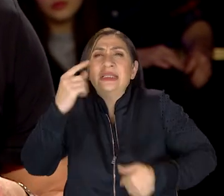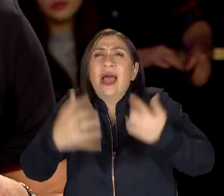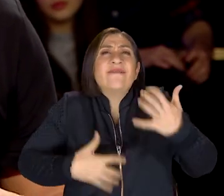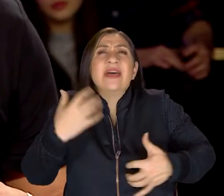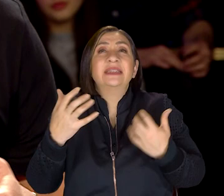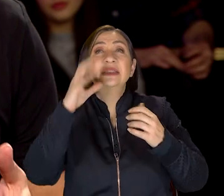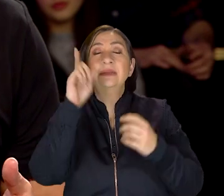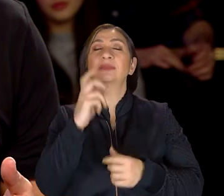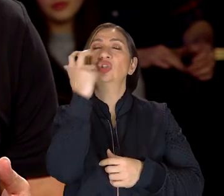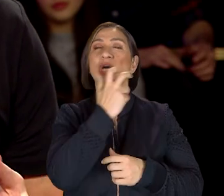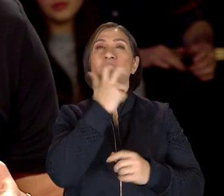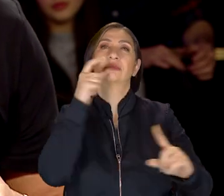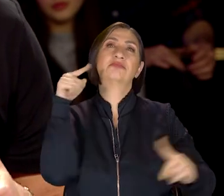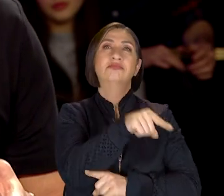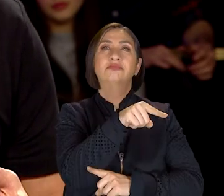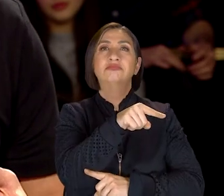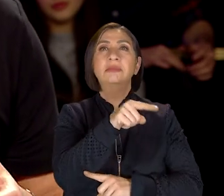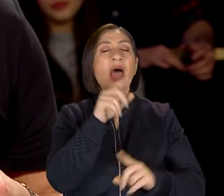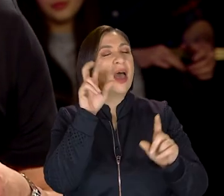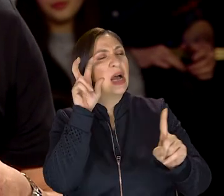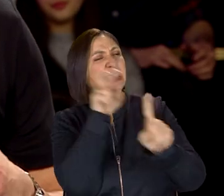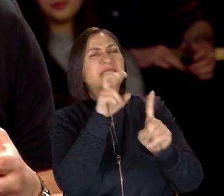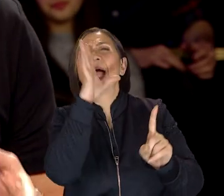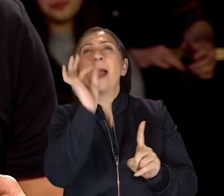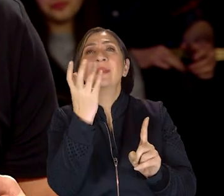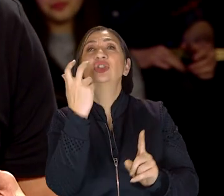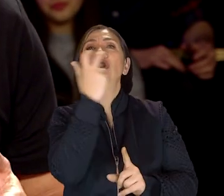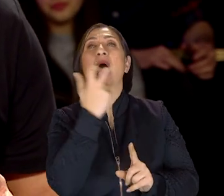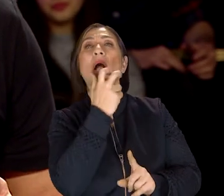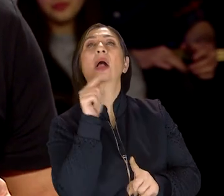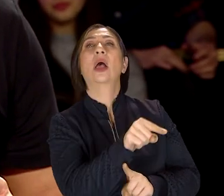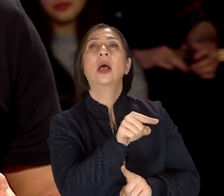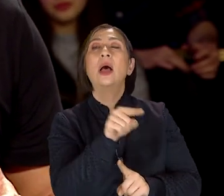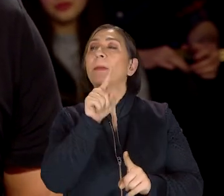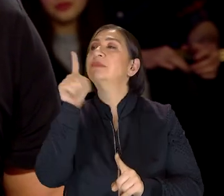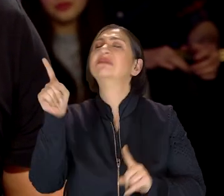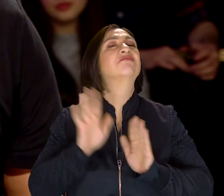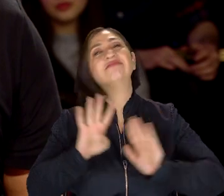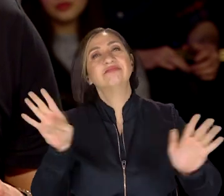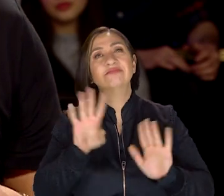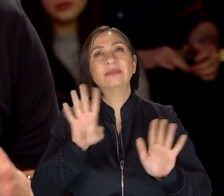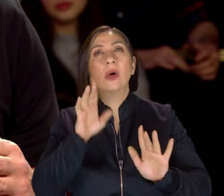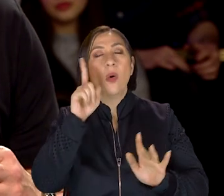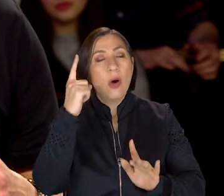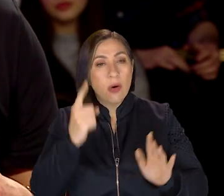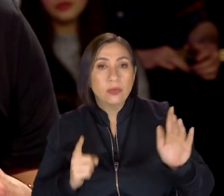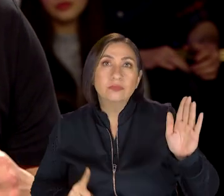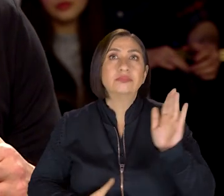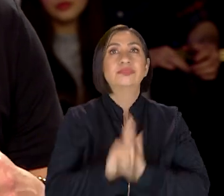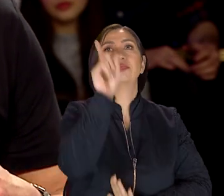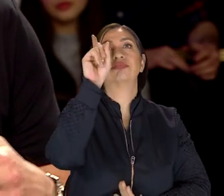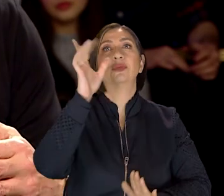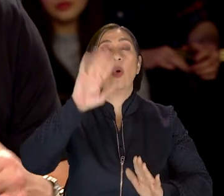eforlarının gerçekten şarkıyı koymak, şarkıyı yapmak, bir hiti ortaya koymak olduğu için o dönemde, o çıkış döneminde ve